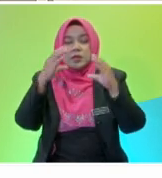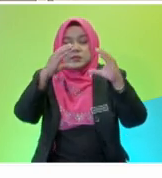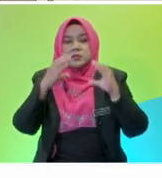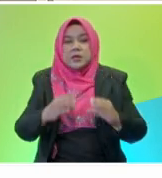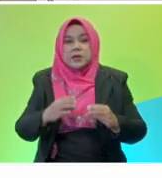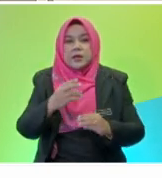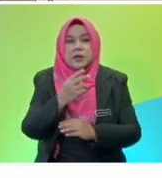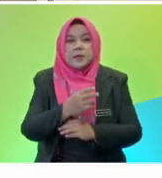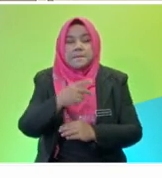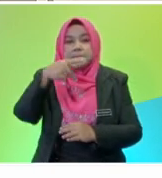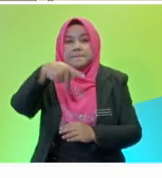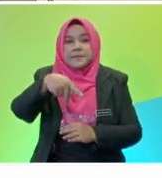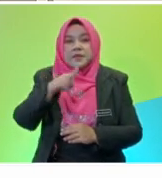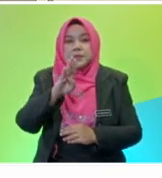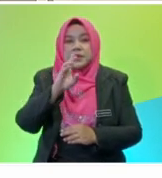untuk